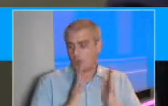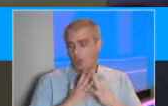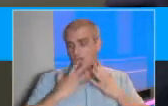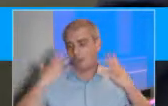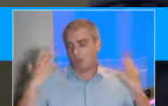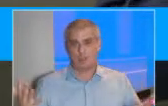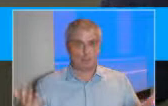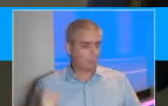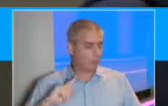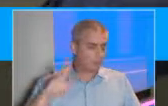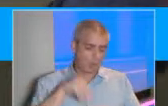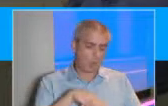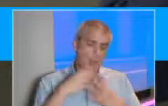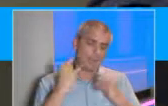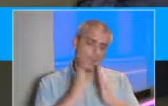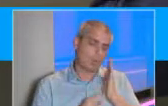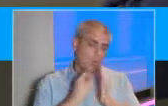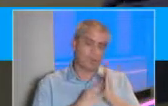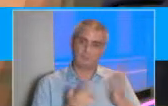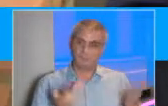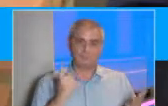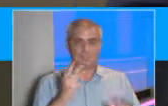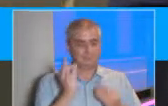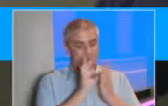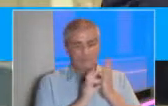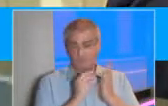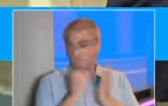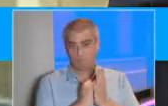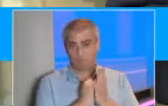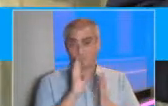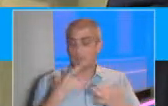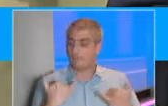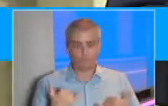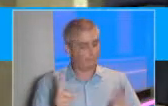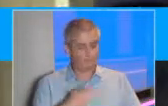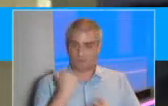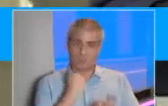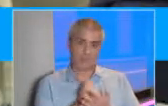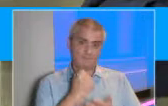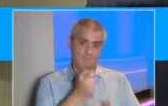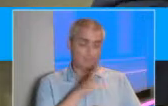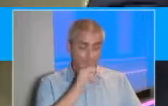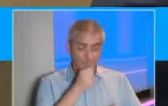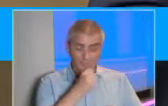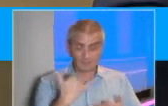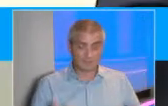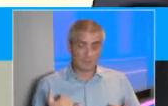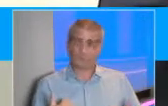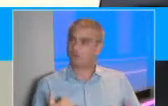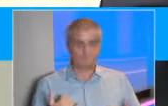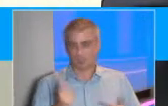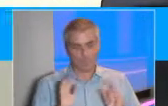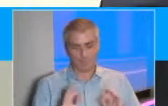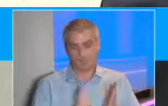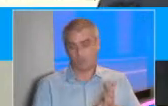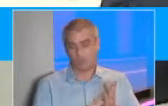גדול, שכולל בתוך כל כך הרבה חוקים, את יודעת, שצריך, נכון. וסעיפים שצריך להעביר. זאת אומרת, גם עכשיו אי אפשר להעביר תקציב, וכשמדברים על תקציב עכשיו, זה לא